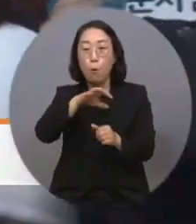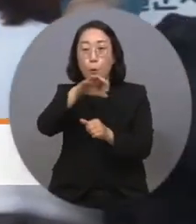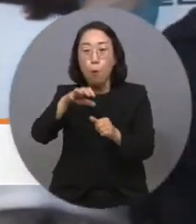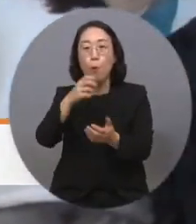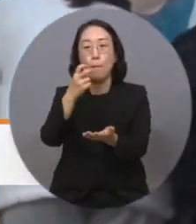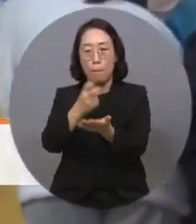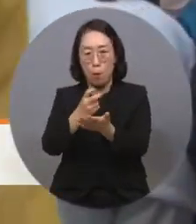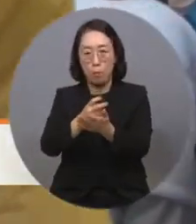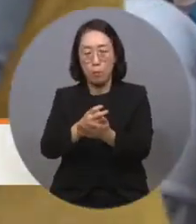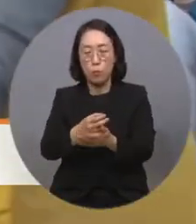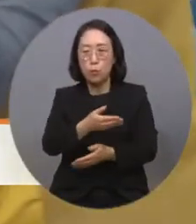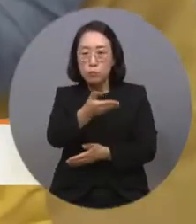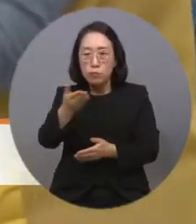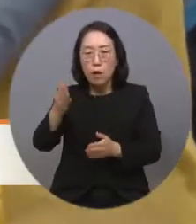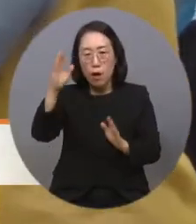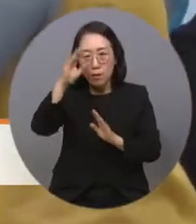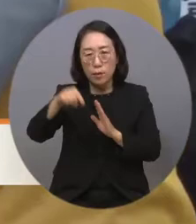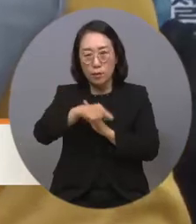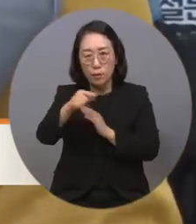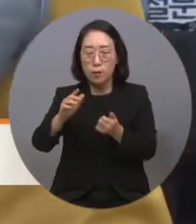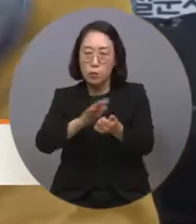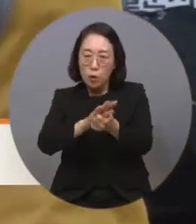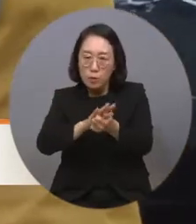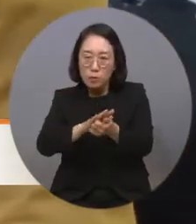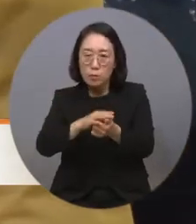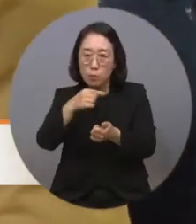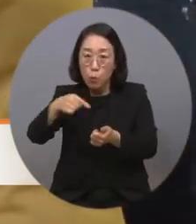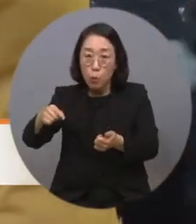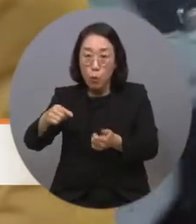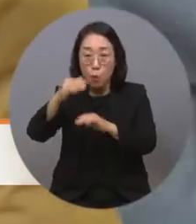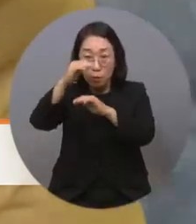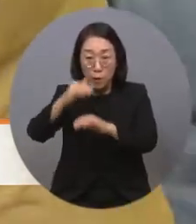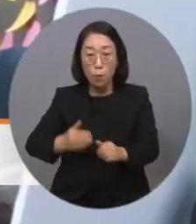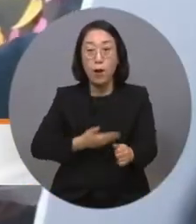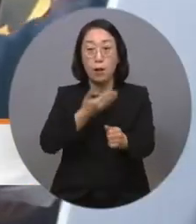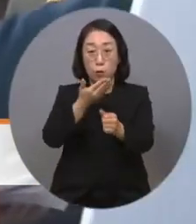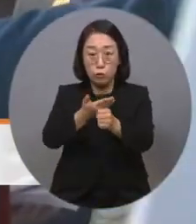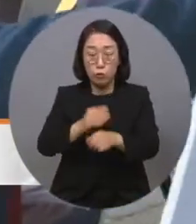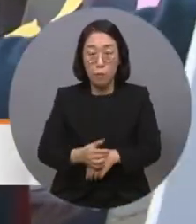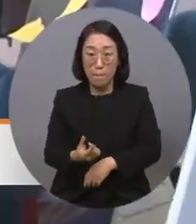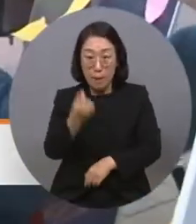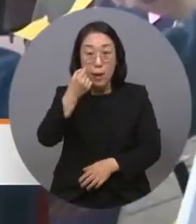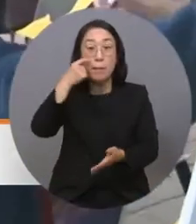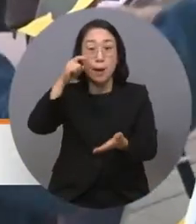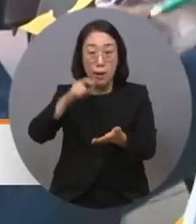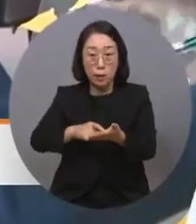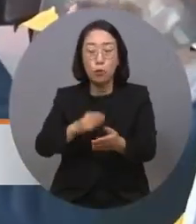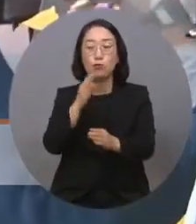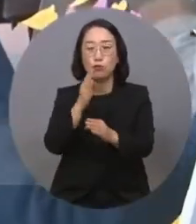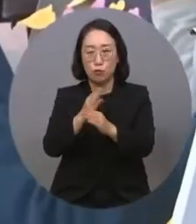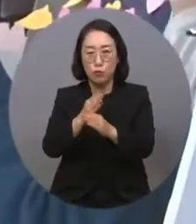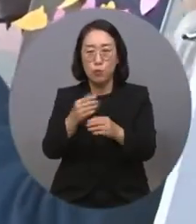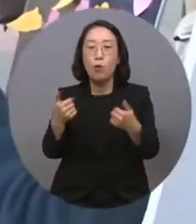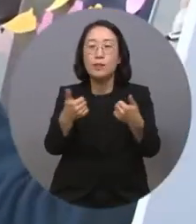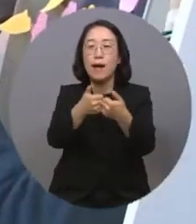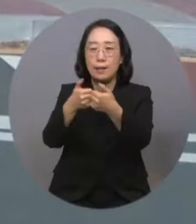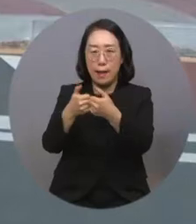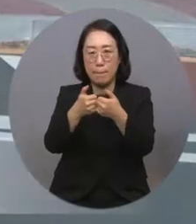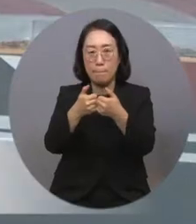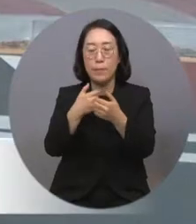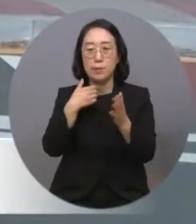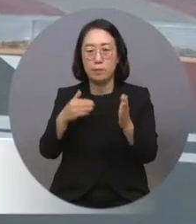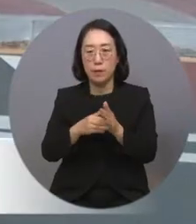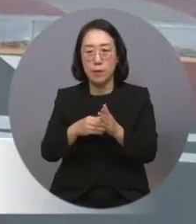아동 청소년들에게 필요한 서비스 자원을 안내하고 피해 상황 조기 발견을 중점적으로 상담했습니다.